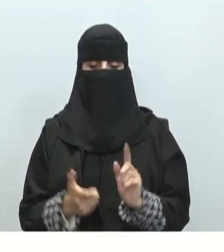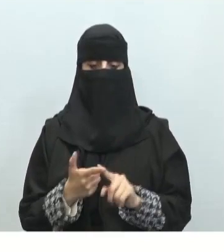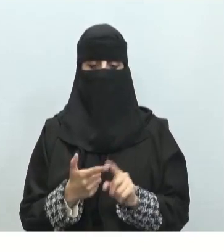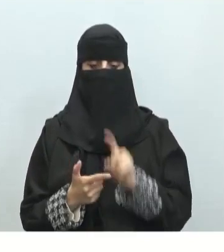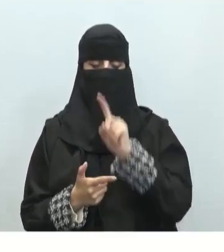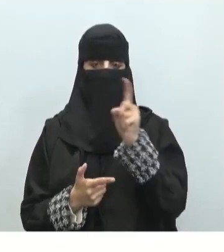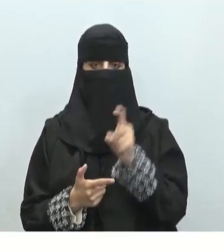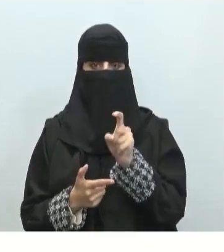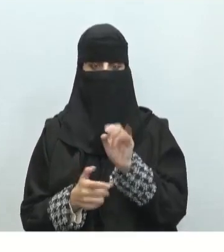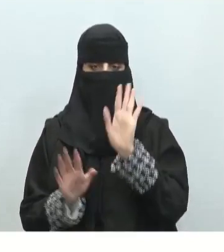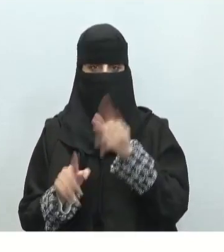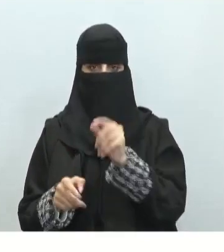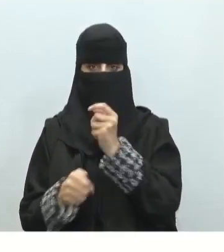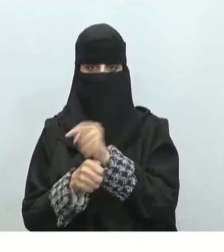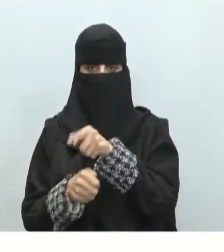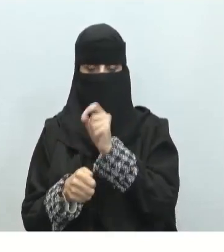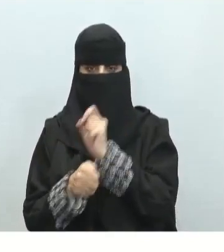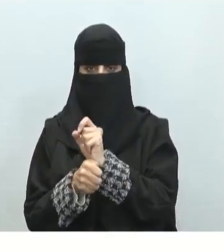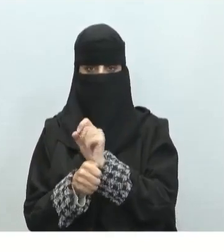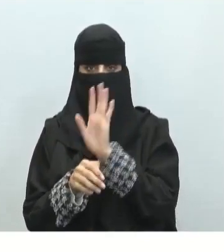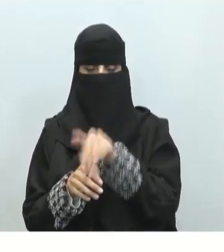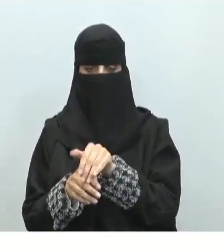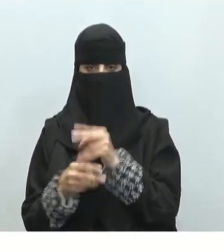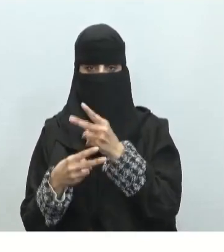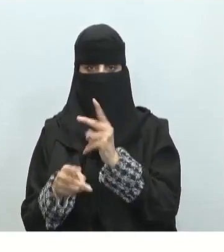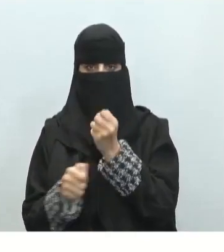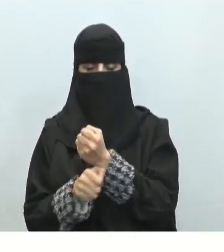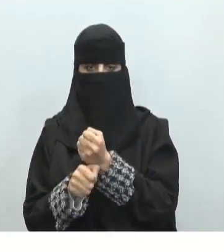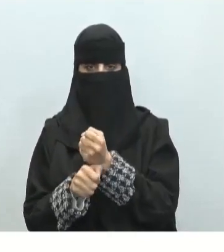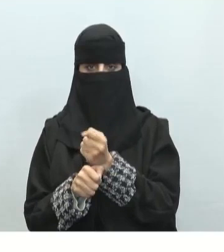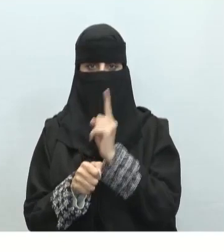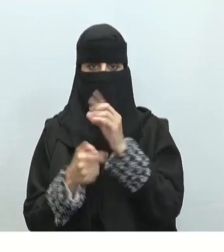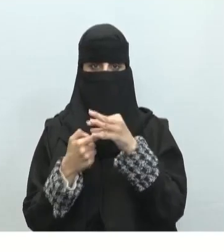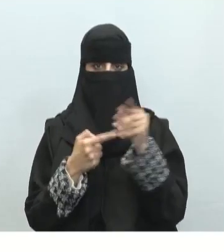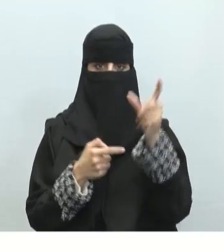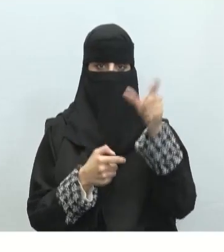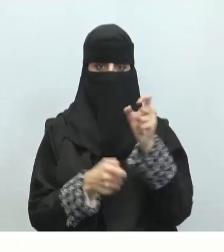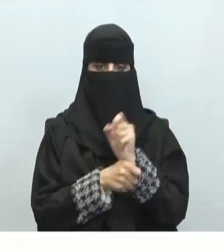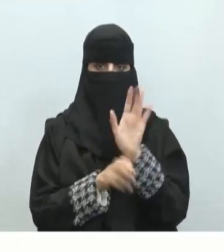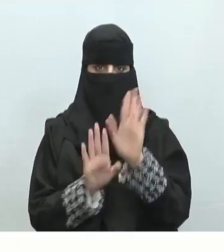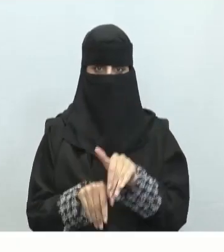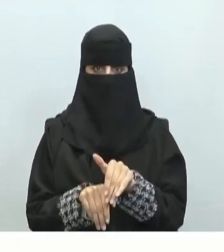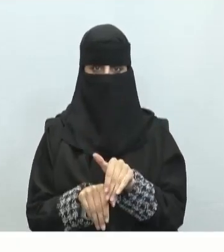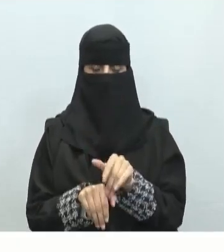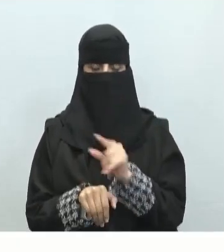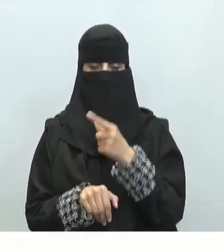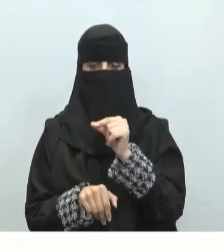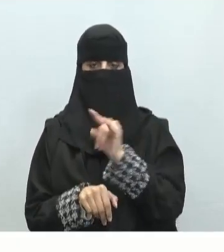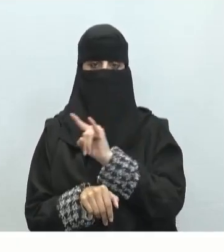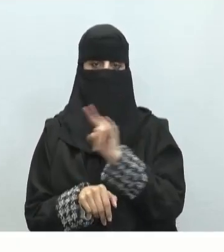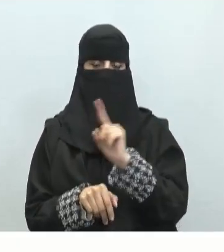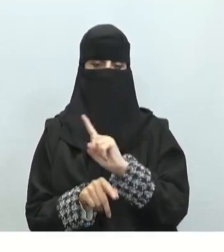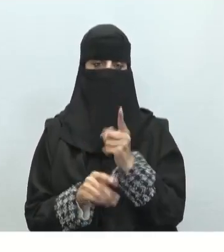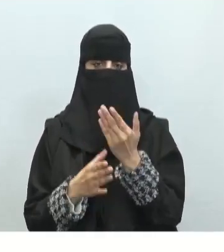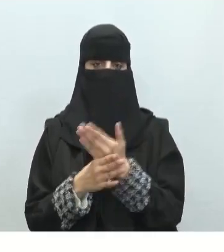يمكن ان يحدث فعل بدون فاعل احسنتم لا يمكن